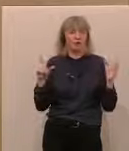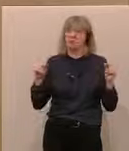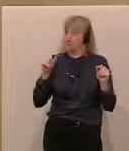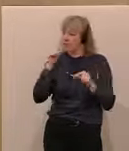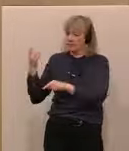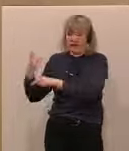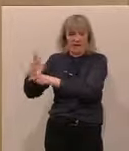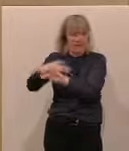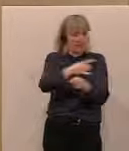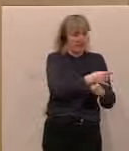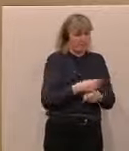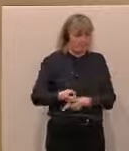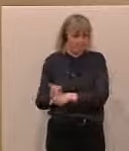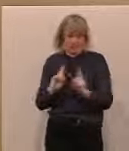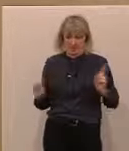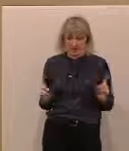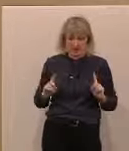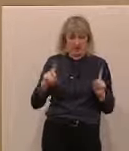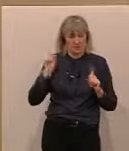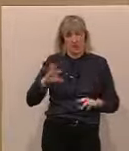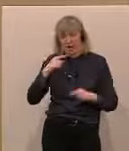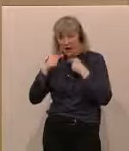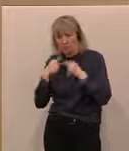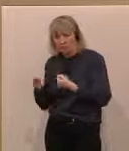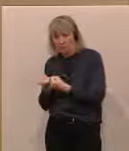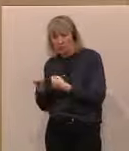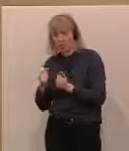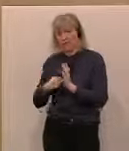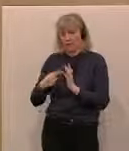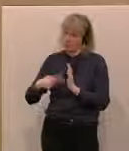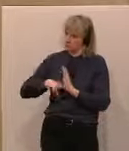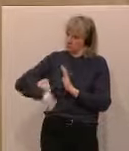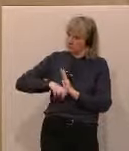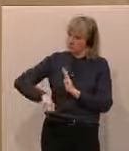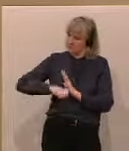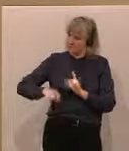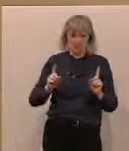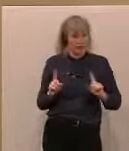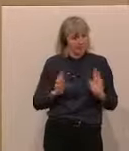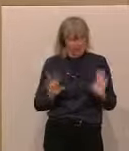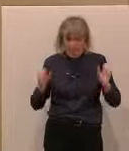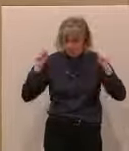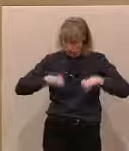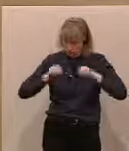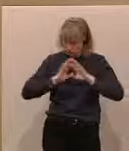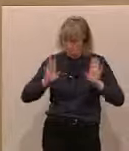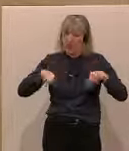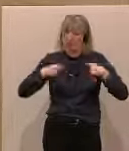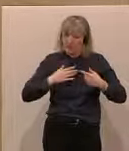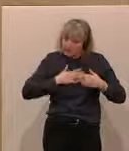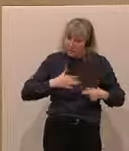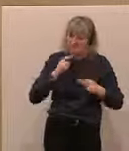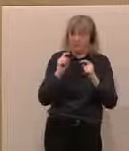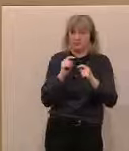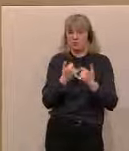Einfluss passieren darf und vor allem auch keine Aussagen von Politikern, von wegen, das wird Konsequenzen geben. Und wenn wir uns darauf geeinigt haben, diskutieren wir gerne über